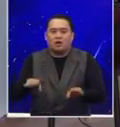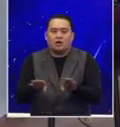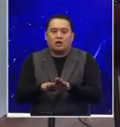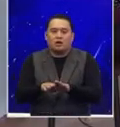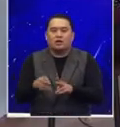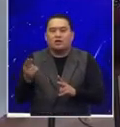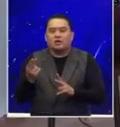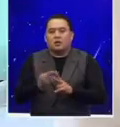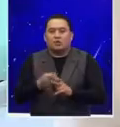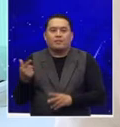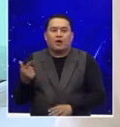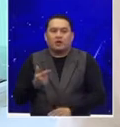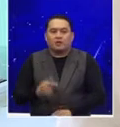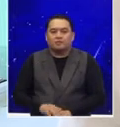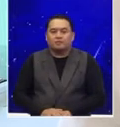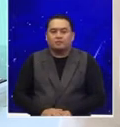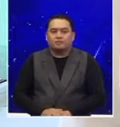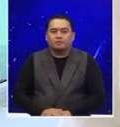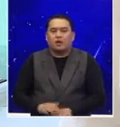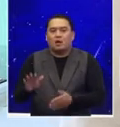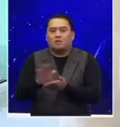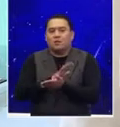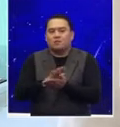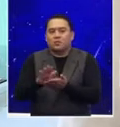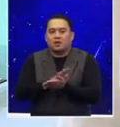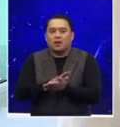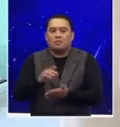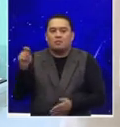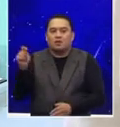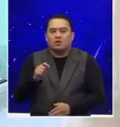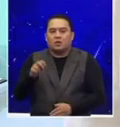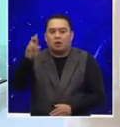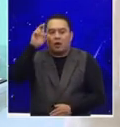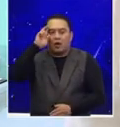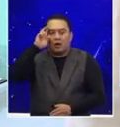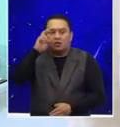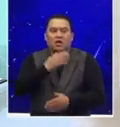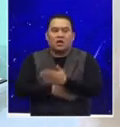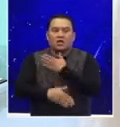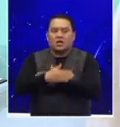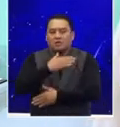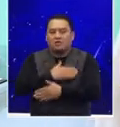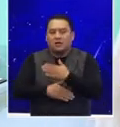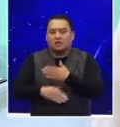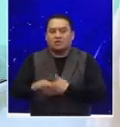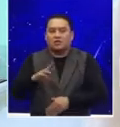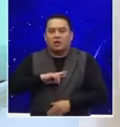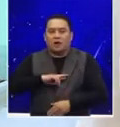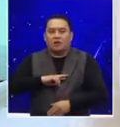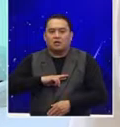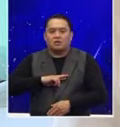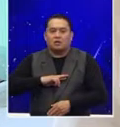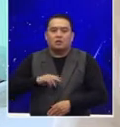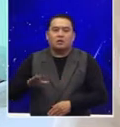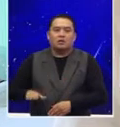льготам и гарантиям. Сюда я приехала по бесплатной путевке от Горсовета, так как являюсь инвалидом. Вот, у меня на обоих ногах